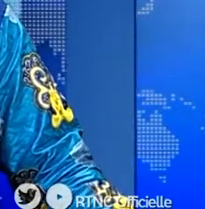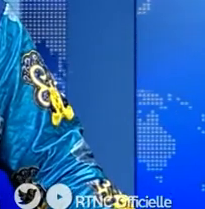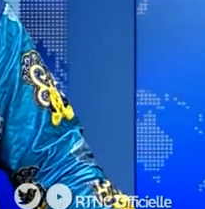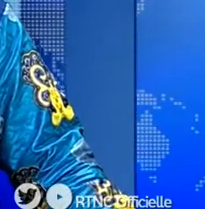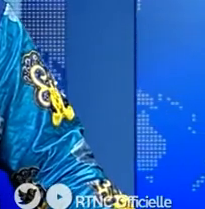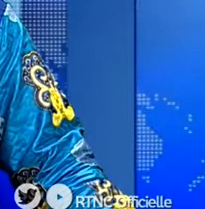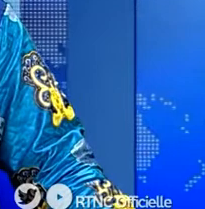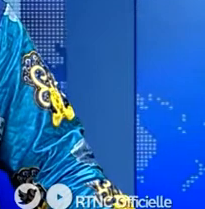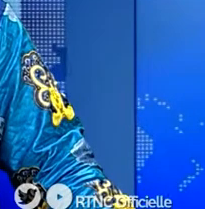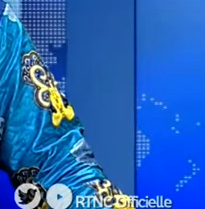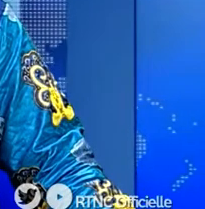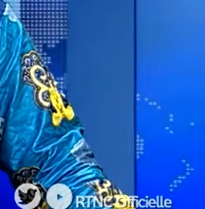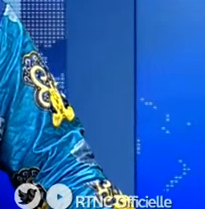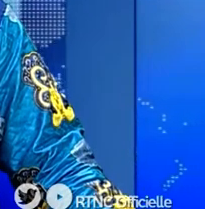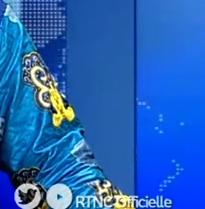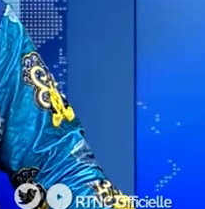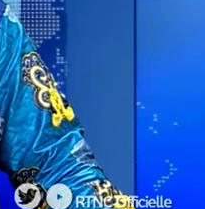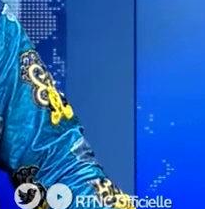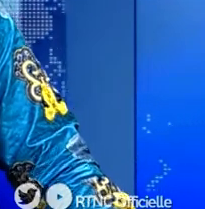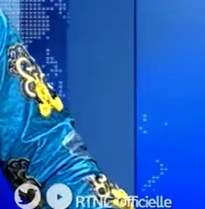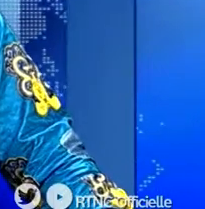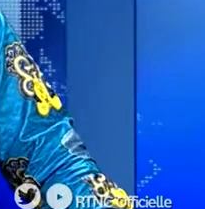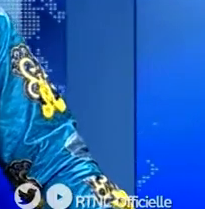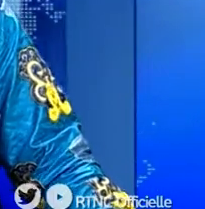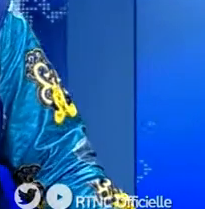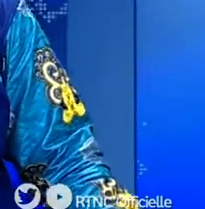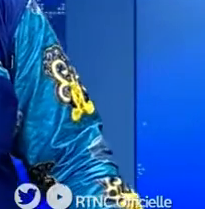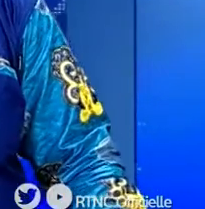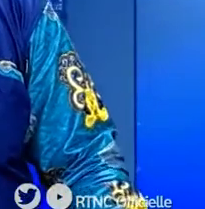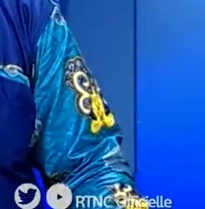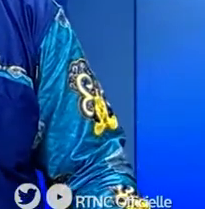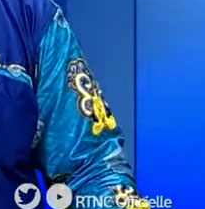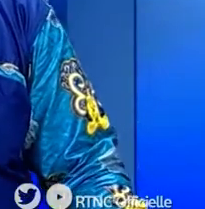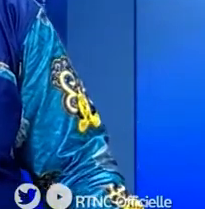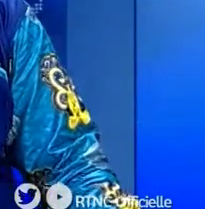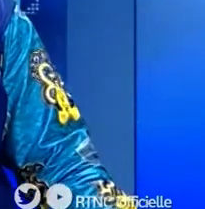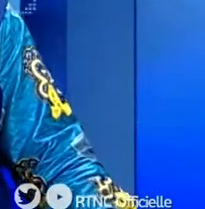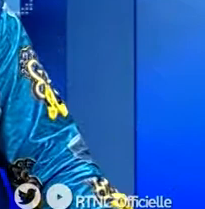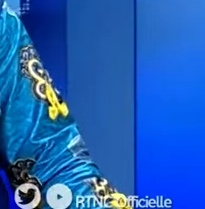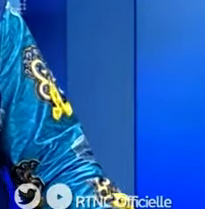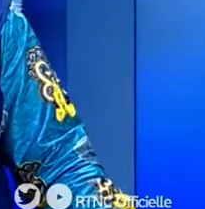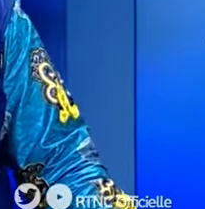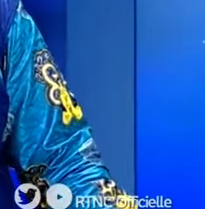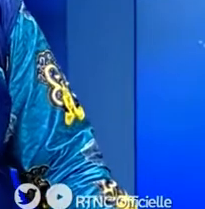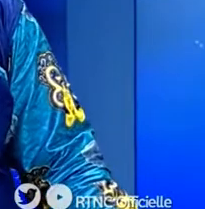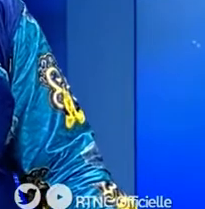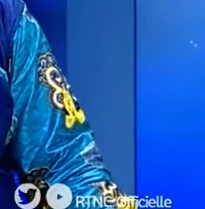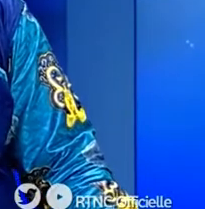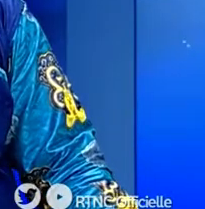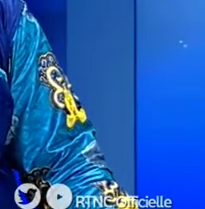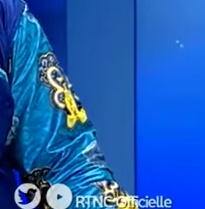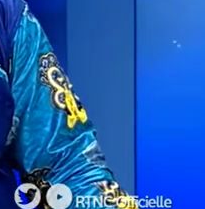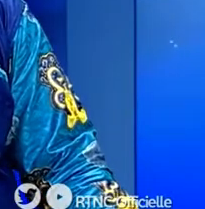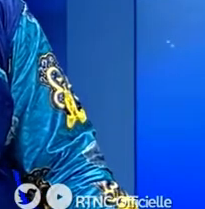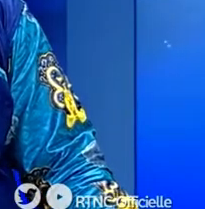autres. On peut vivre ensemble. Donc nous travaillons de manière à ce que le peuple comprenne qu'on n'a pas deux nations, on n'a